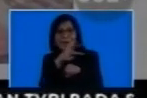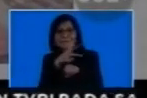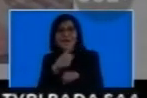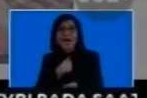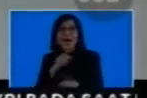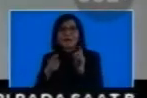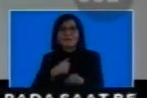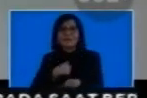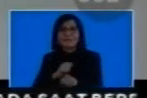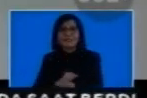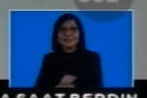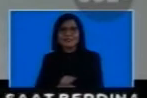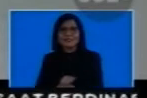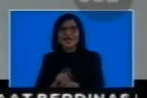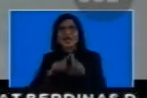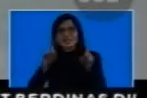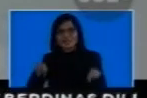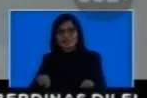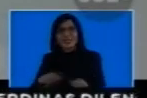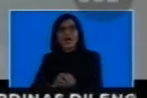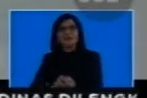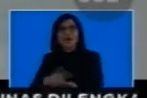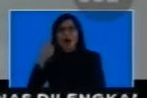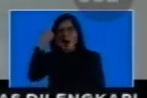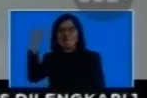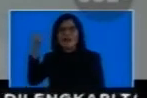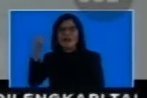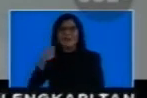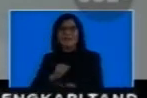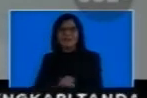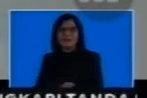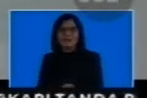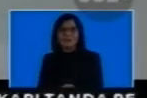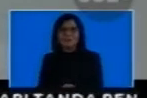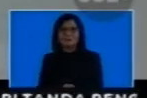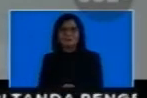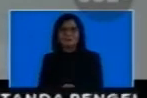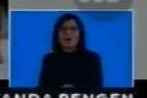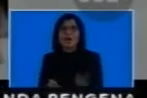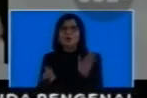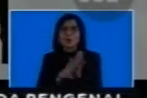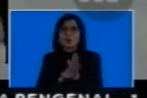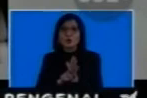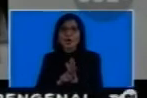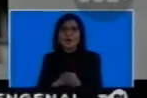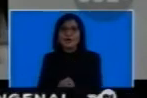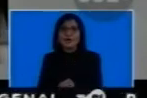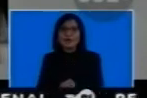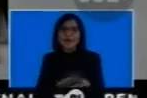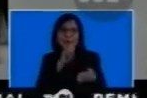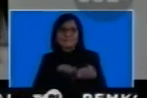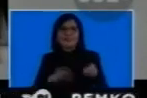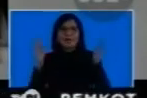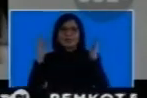yang harus saya hafalkan, lalu mereka merekam saya melafalkan pelajaran itu. Misalnya, bacaan sholat